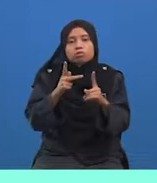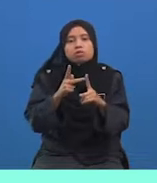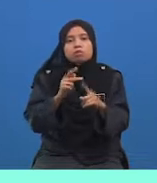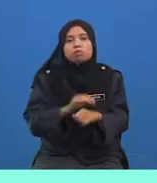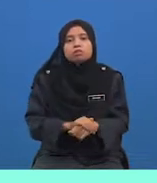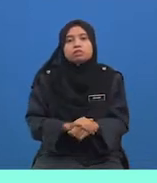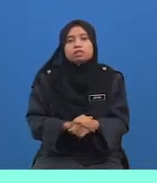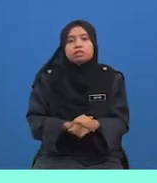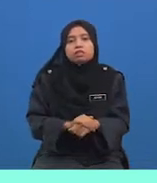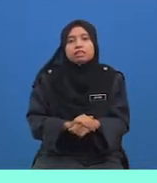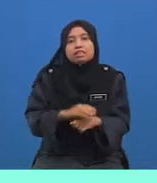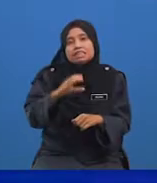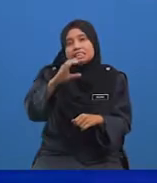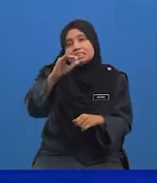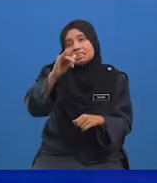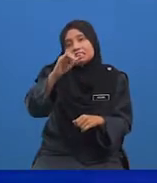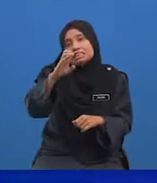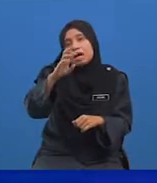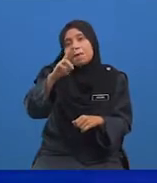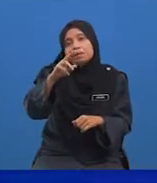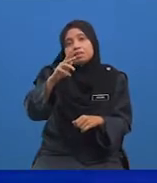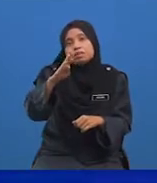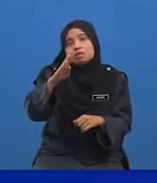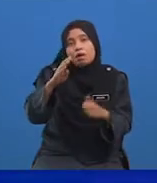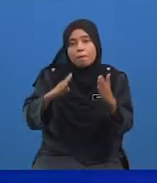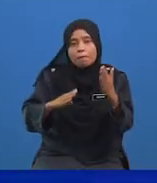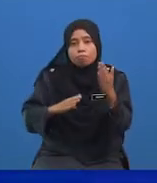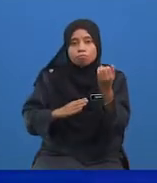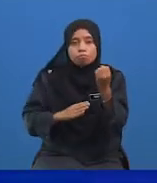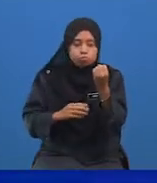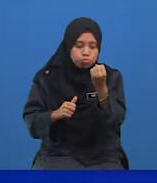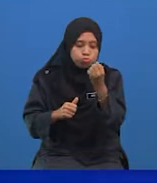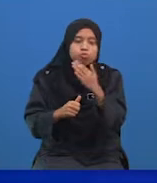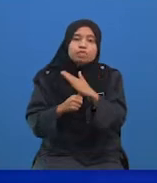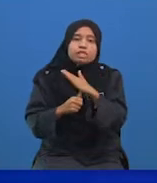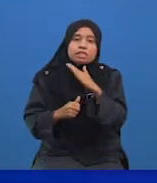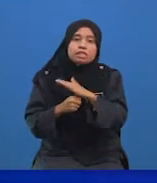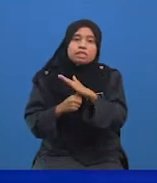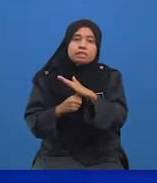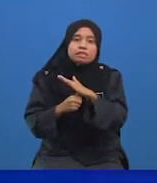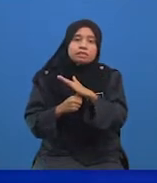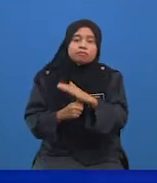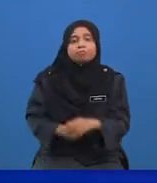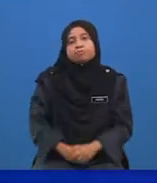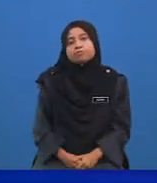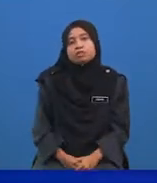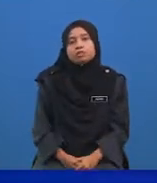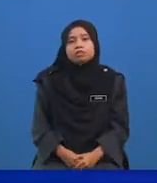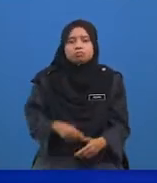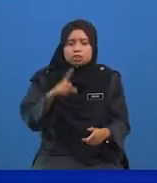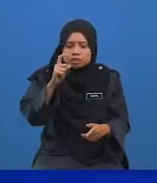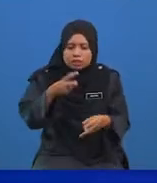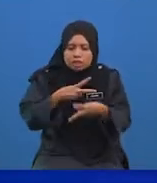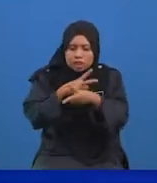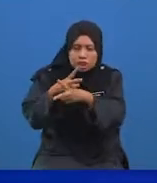kepada cyberbully. Jadi, kita hendaklah sentiasa berhati-hati